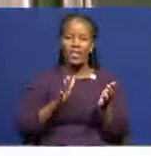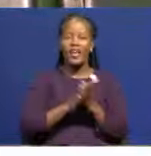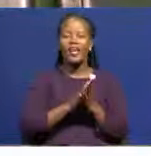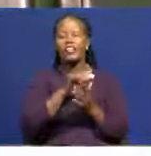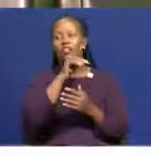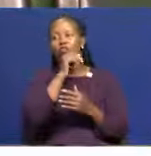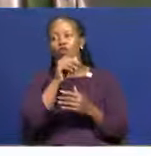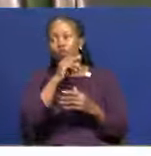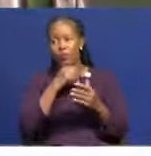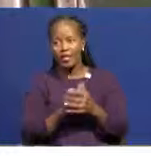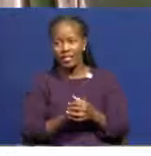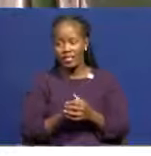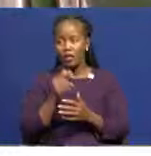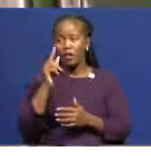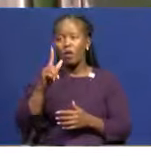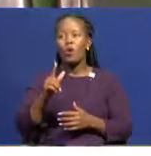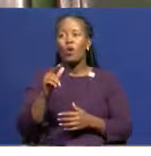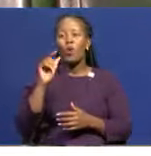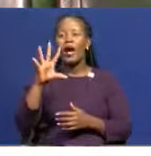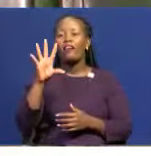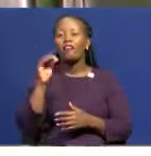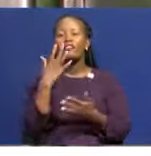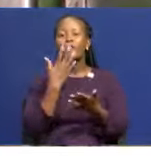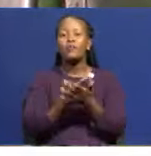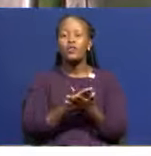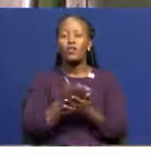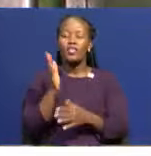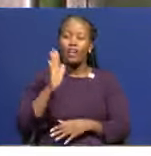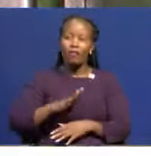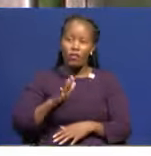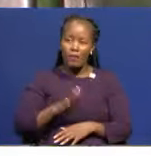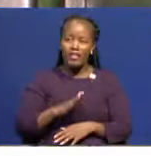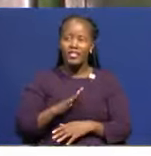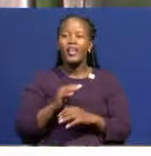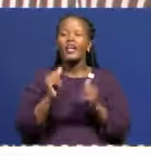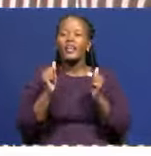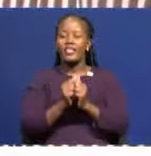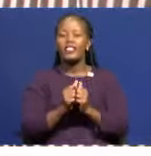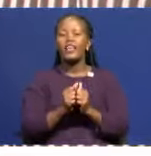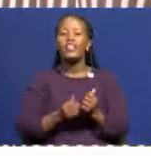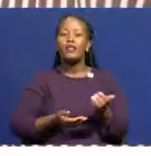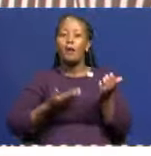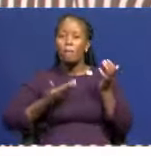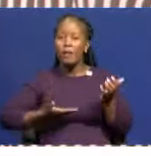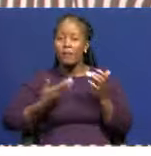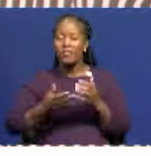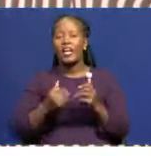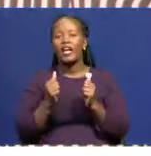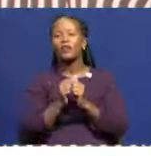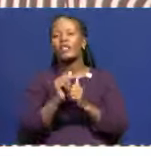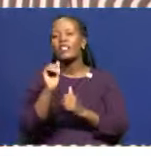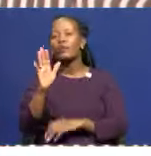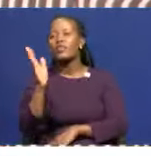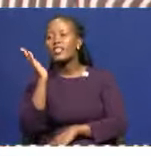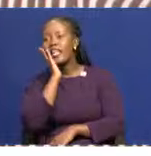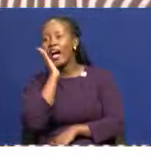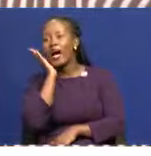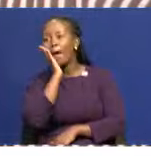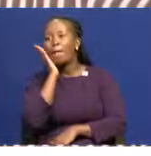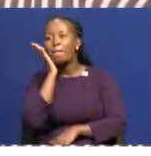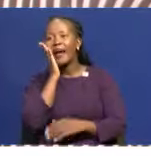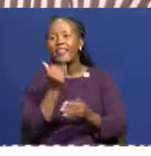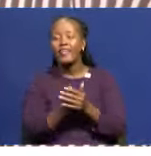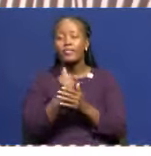wafungwa 150 ni wanawake na takriban watoto 10 wamelazimika kuwepo na wazazi wao katika mazingira haya. Kulingana na